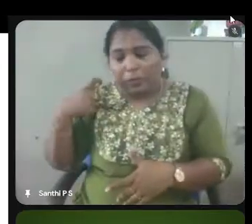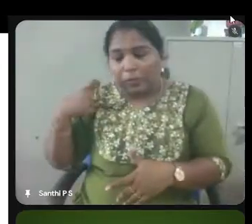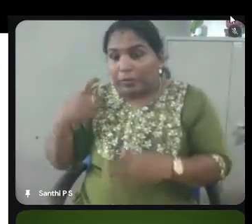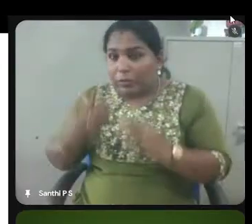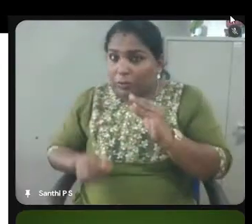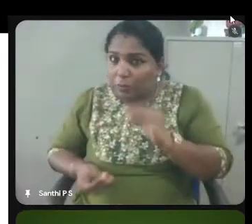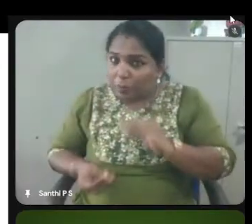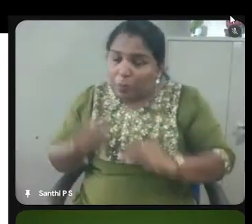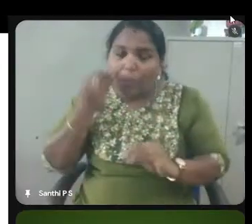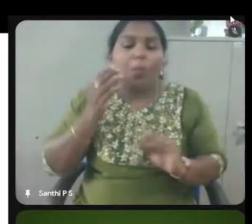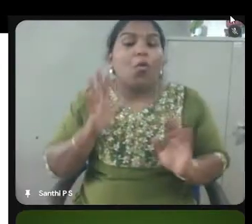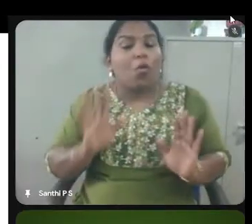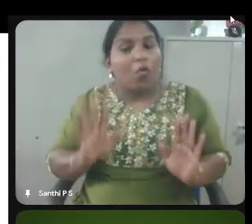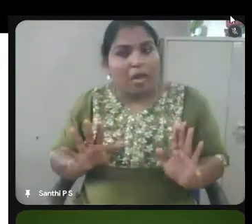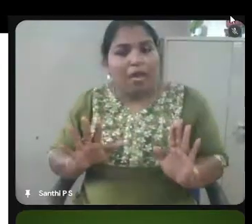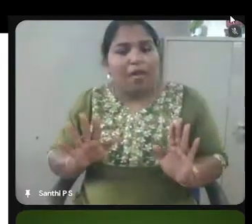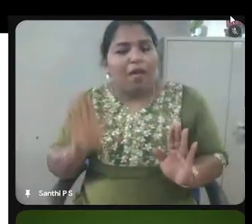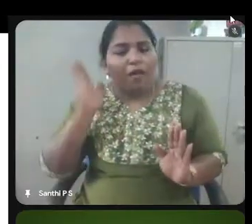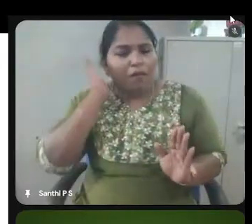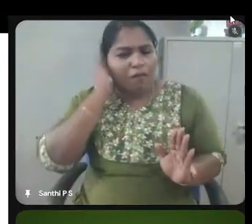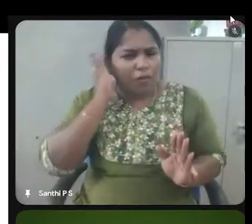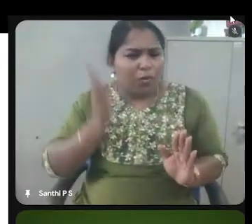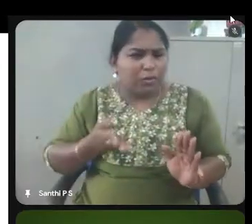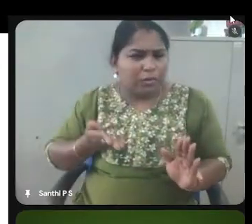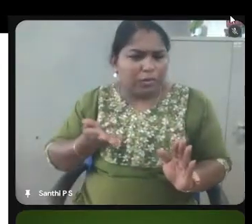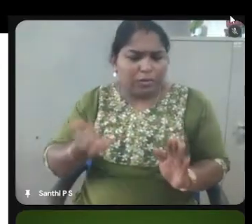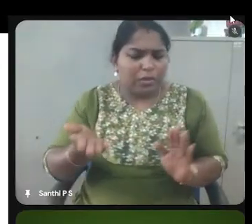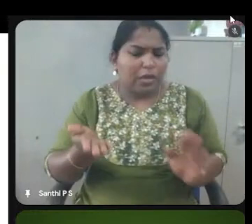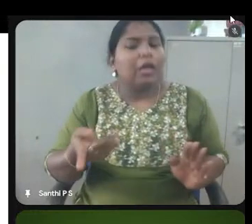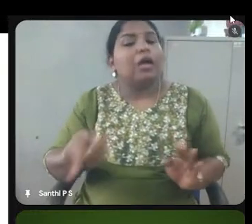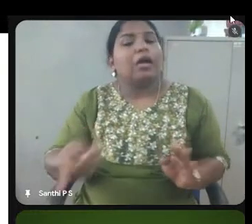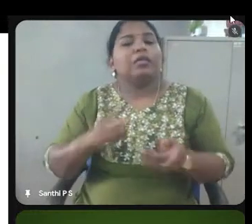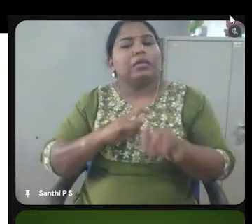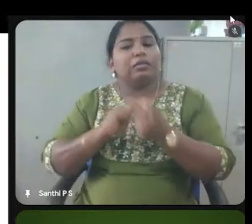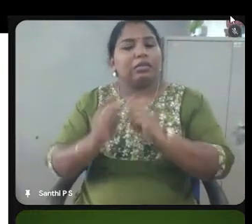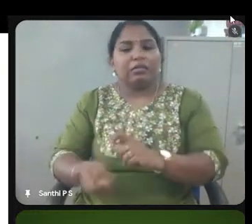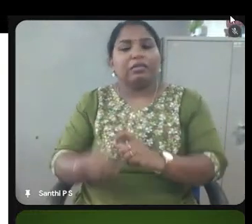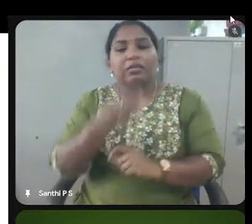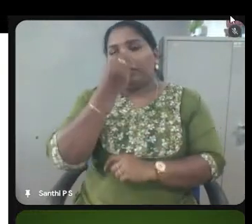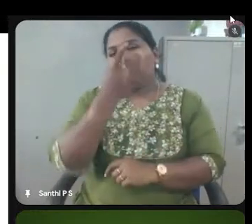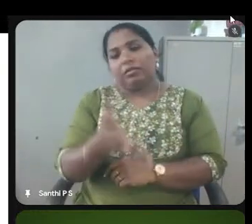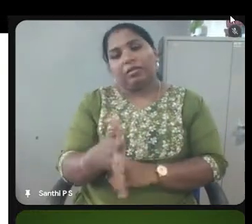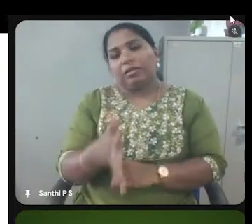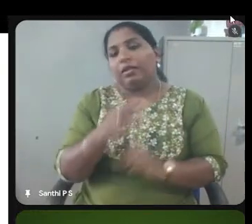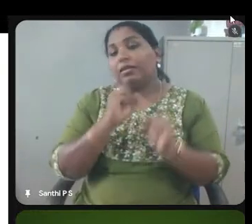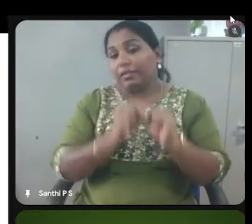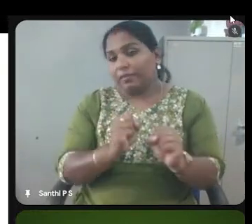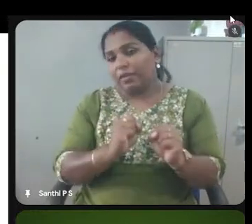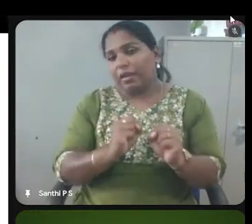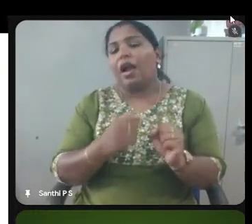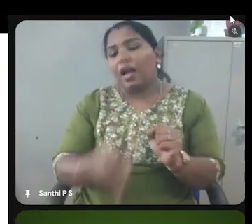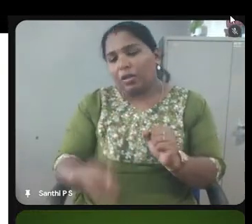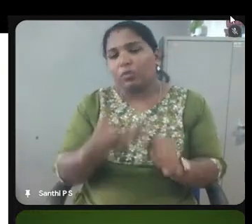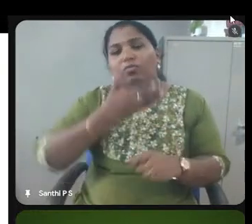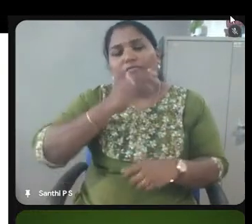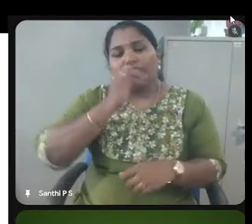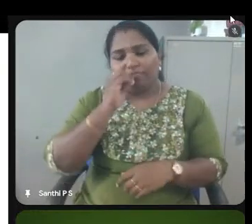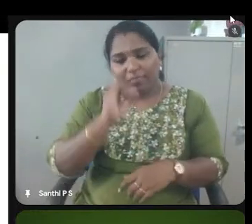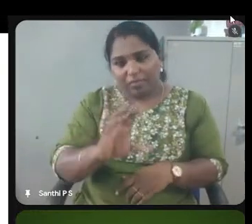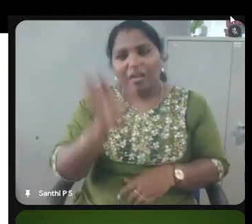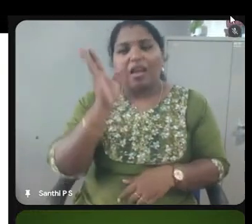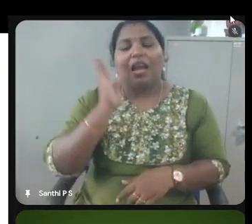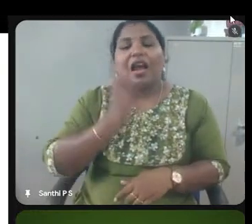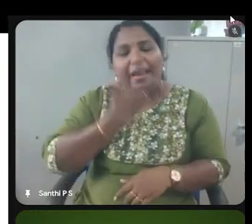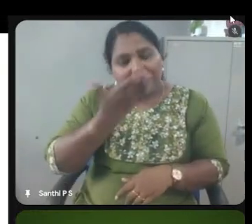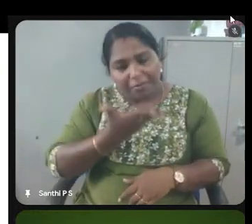ഫോൺ കൊണ്ട് വന്നിട്ടുണ്ടെങ്കിൽ ഇത് മാറ്റാനും ഡിഫിക്കൾട്ട് ആണ്. അതുകൊണ്ടാണ് നമ്മൾ ഈ സ്ക്രീൻ ടൈം കുറയ്ക്കണം തന്നെ ഇങ്ങനത്തെ ഒരു സെഷനിൽ